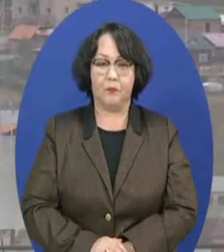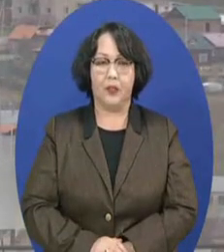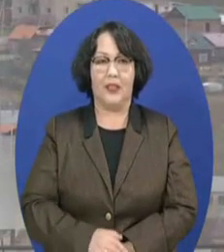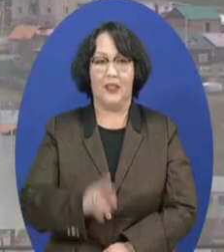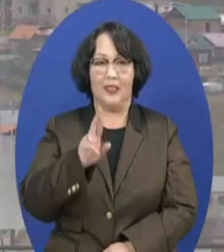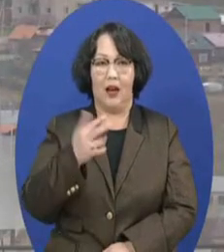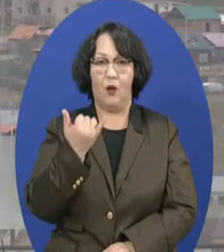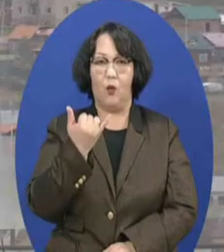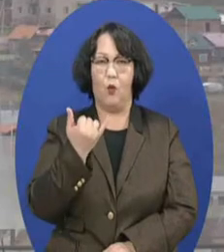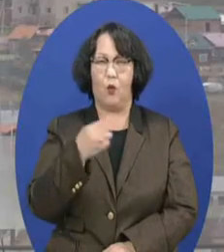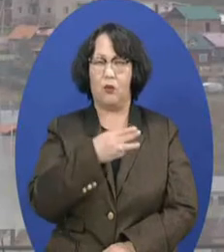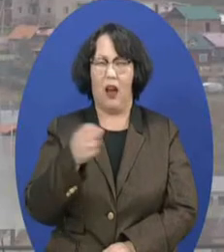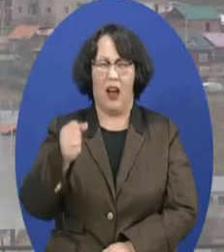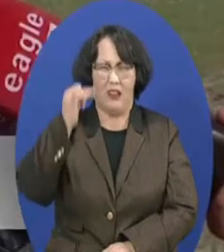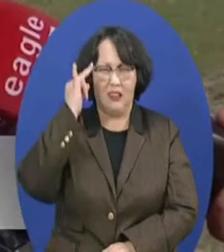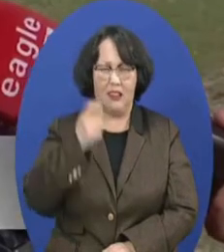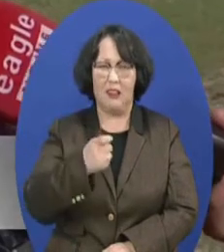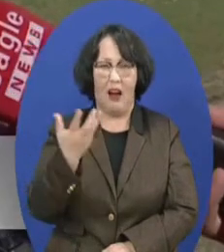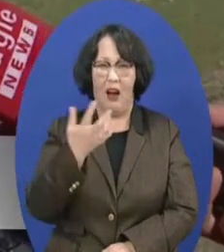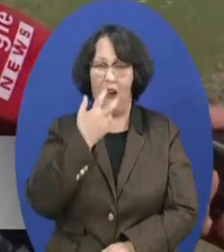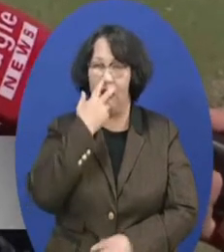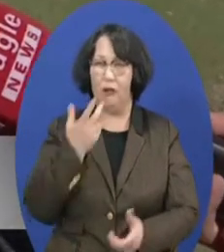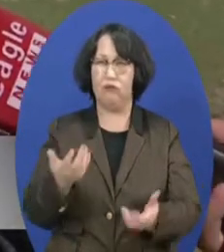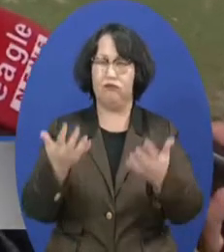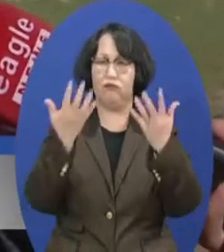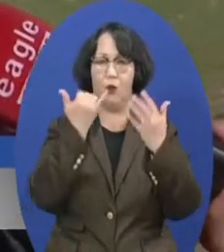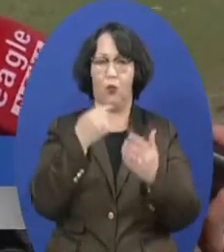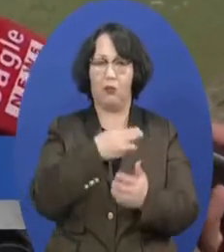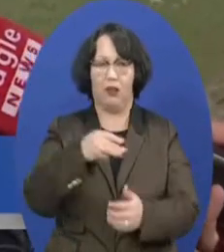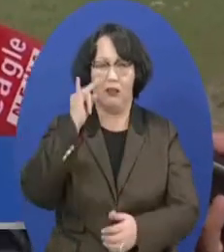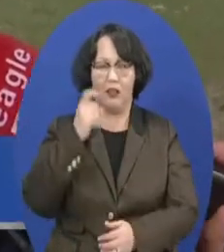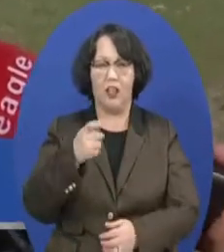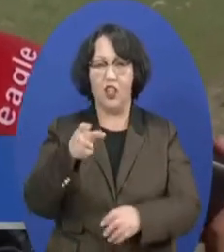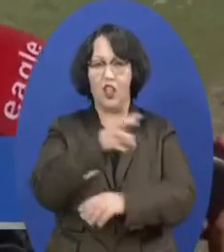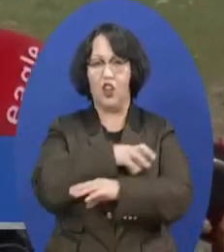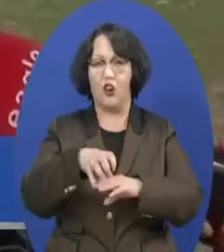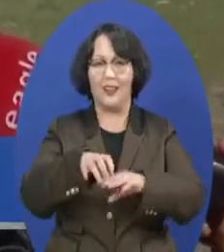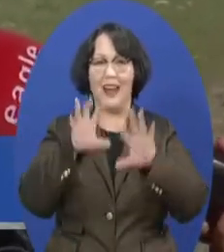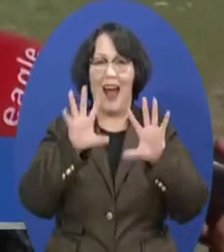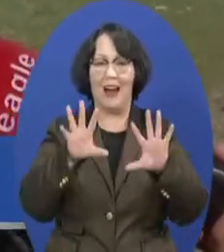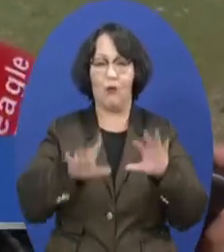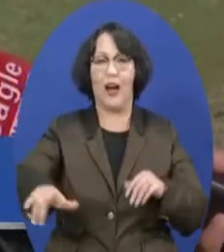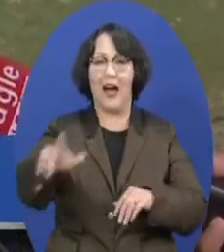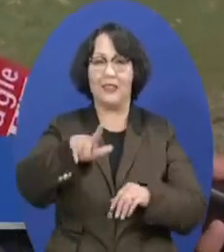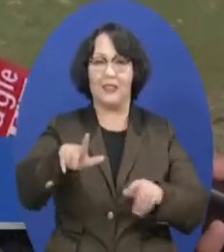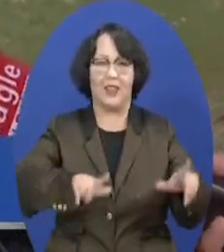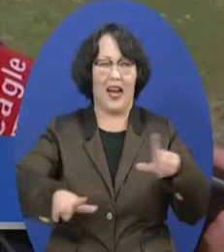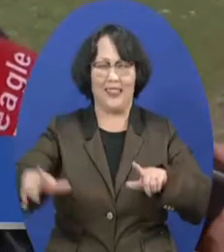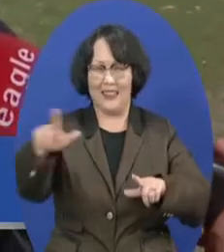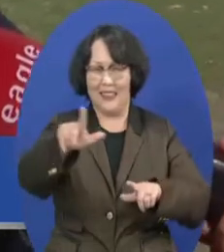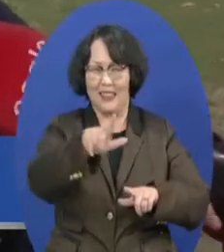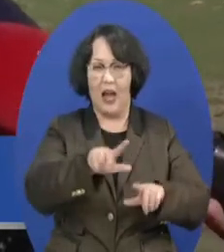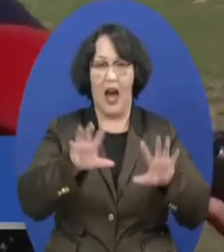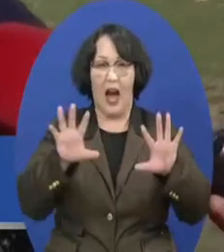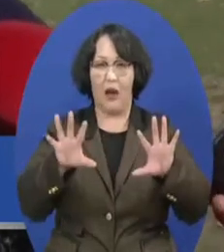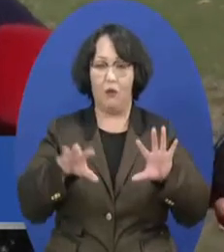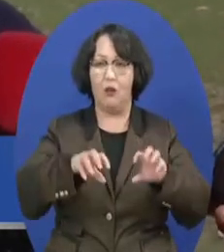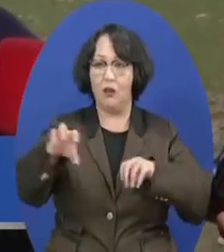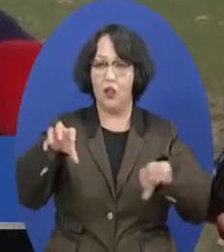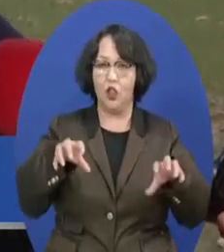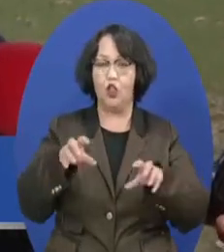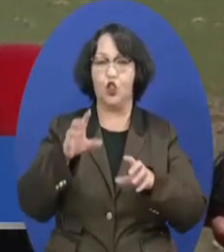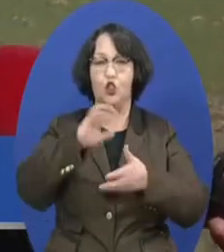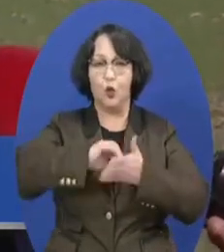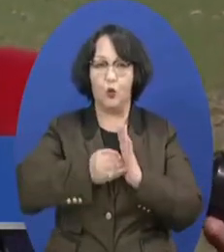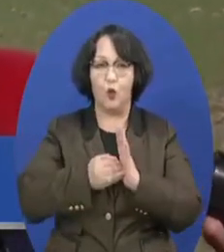Яг утааны голомтд байгаа гэр хорооллын дунд байгаа 10 газар дээр ерөнхийдөө одоо юм хэсэгчлсэн юм төлөвлөлтүүдийг хийх юм зайлшгүй шаардлага